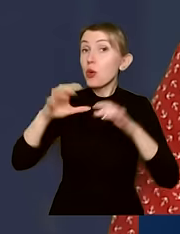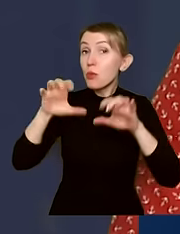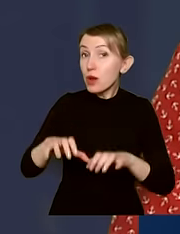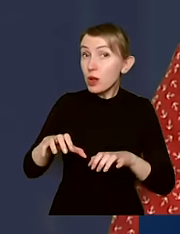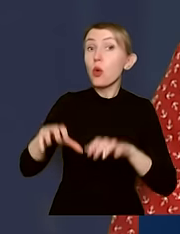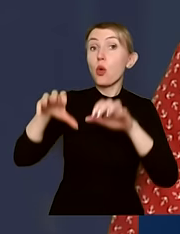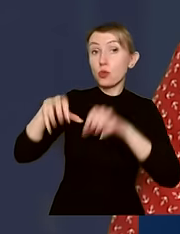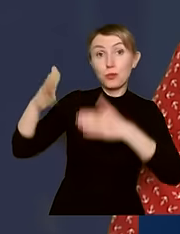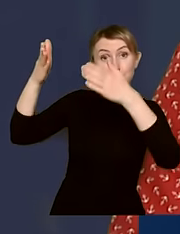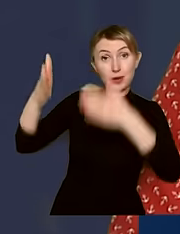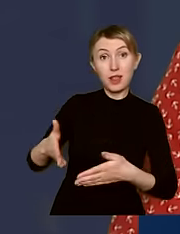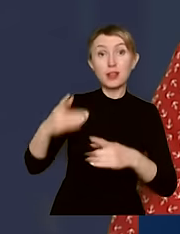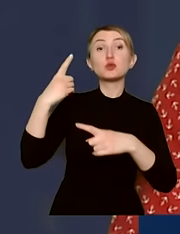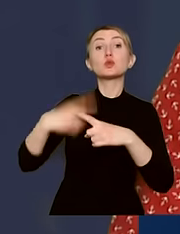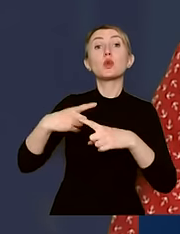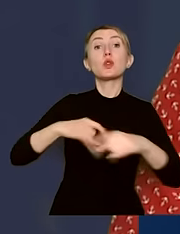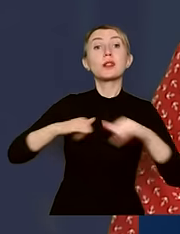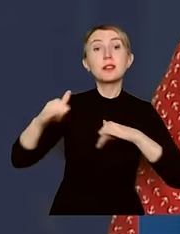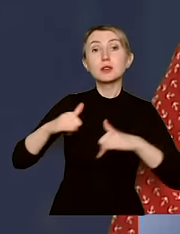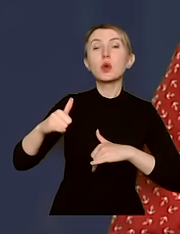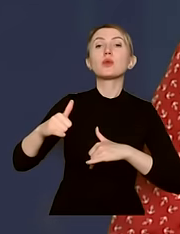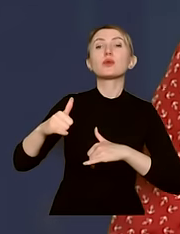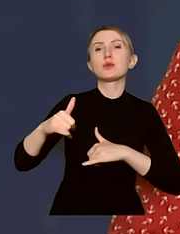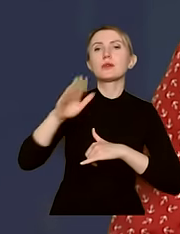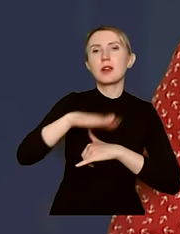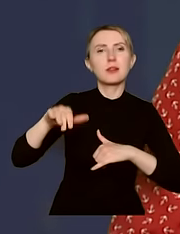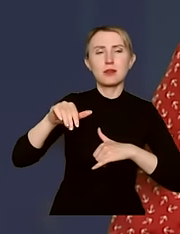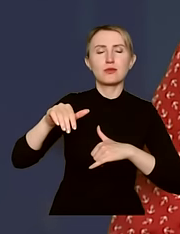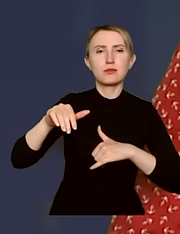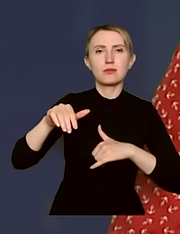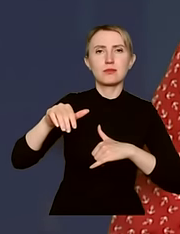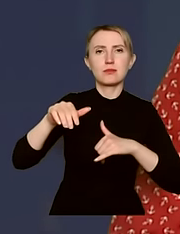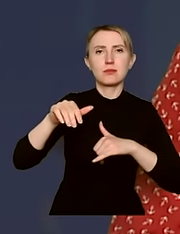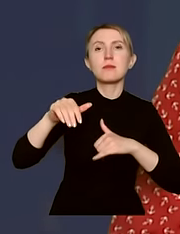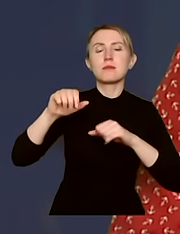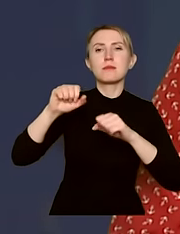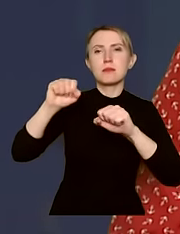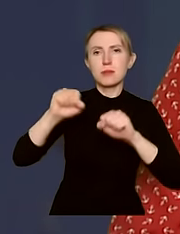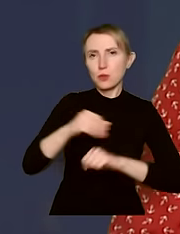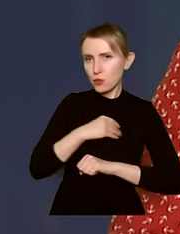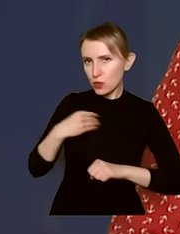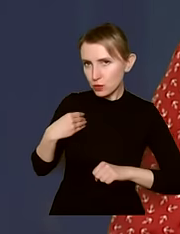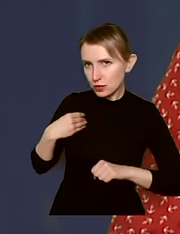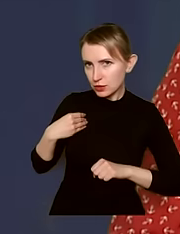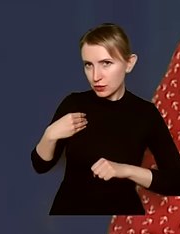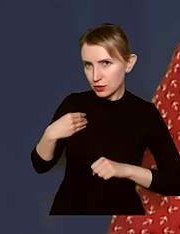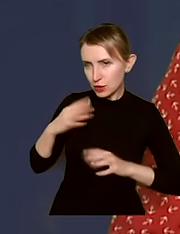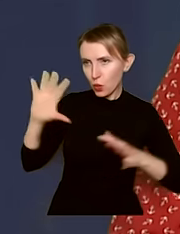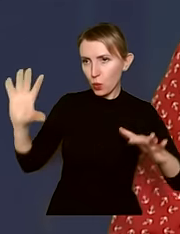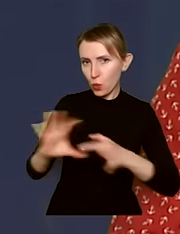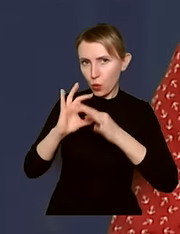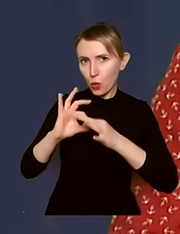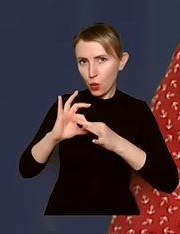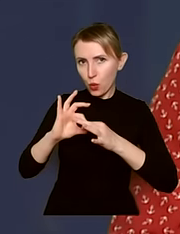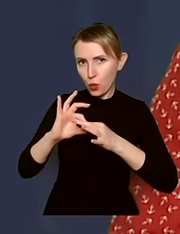prezes NBP jest członkiem zarządu NBP i członkiem Rady Polityki Pieniężnej. I jakby mieszanie tych funkcji ze